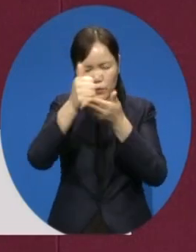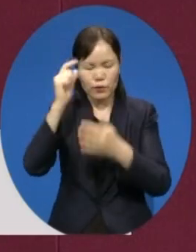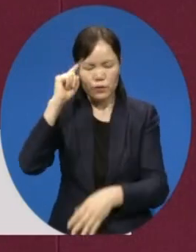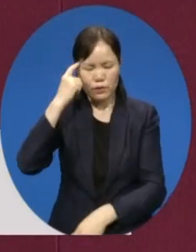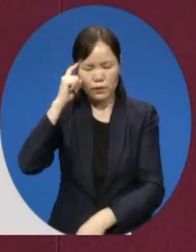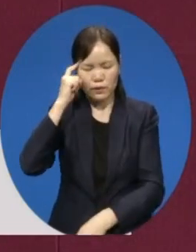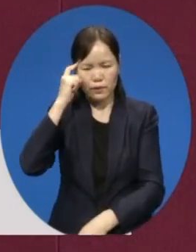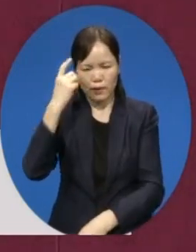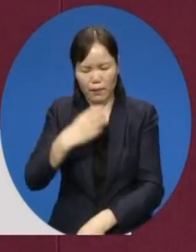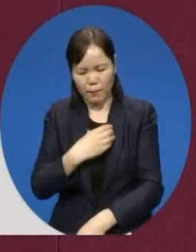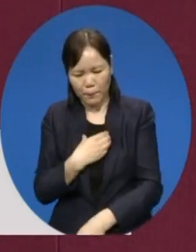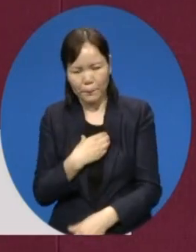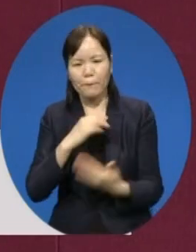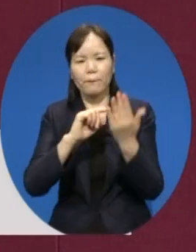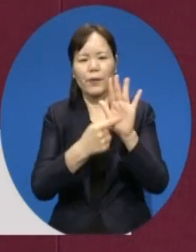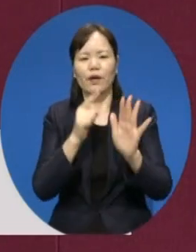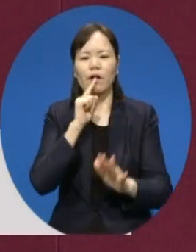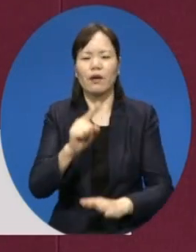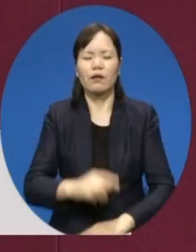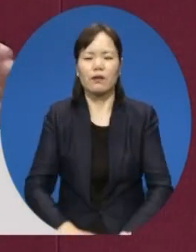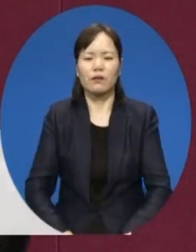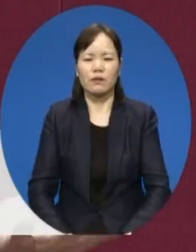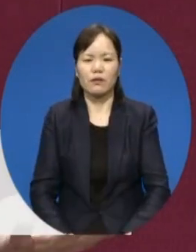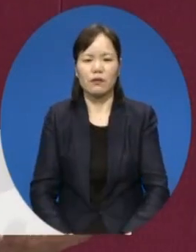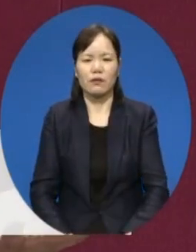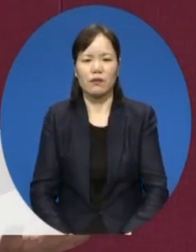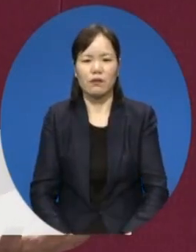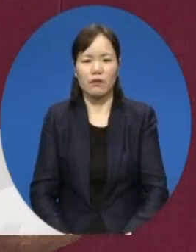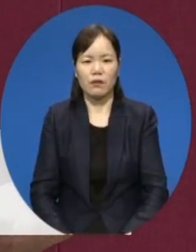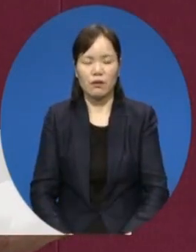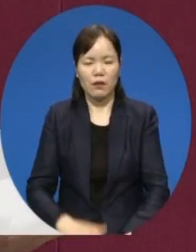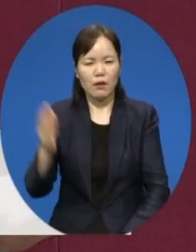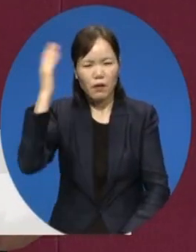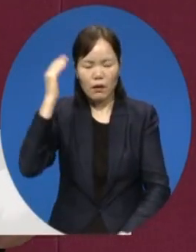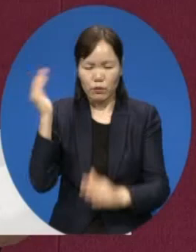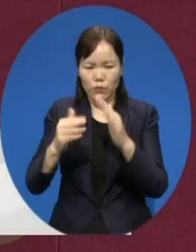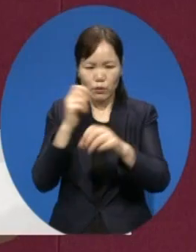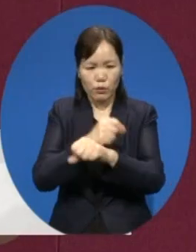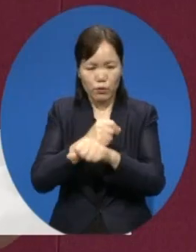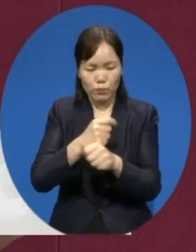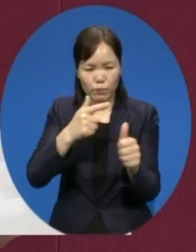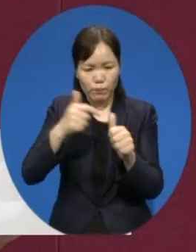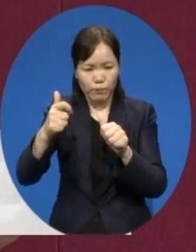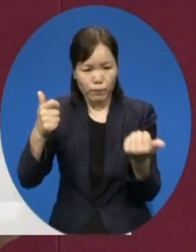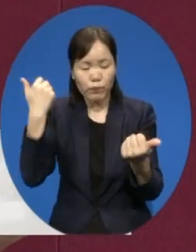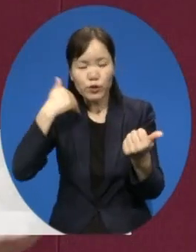의지에 경의를 표한답니다. 우리 공무원 누가 주겠습니까? 김정은이가 주겠지 않습니까?